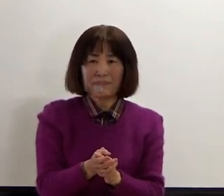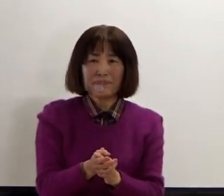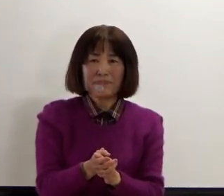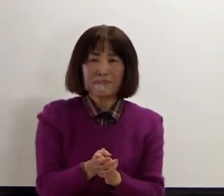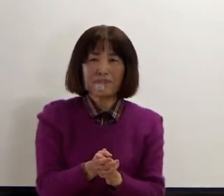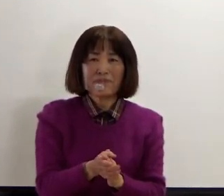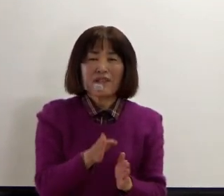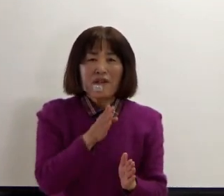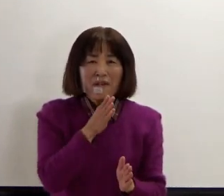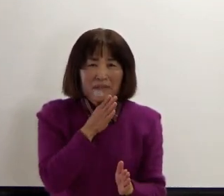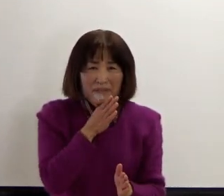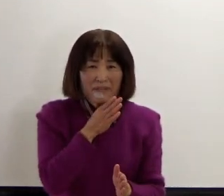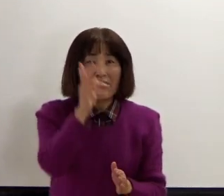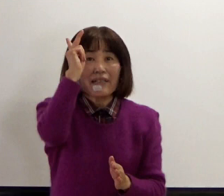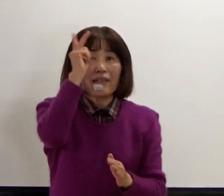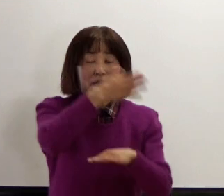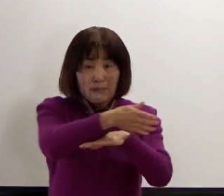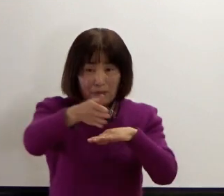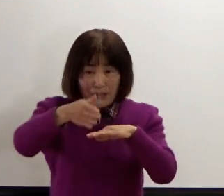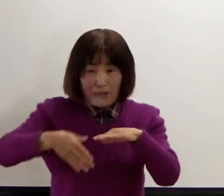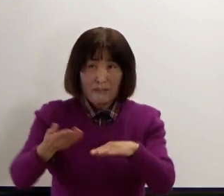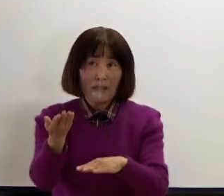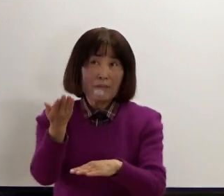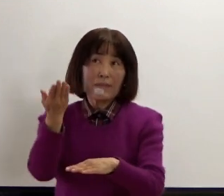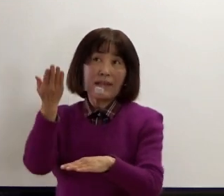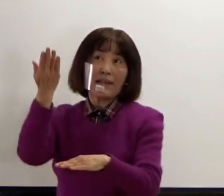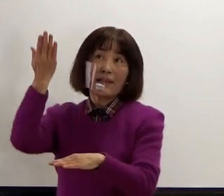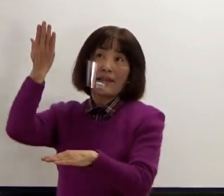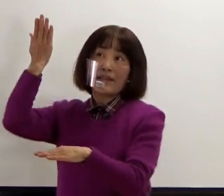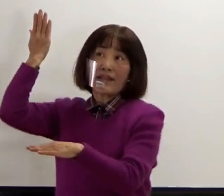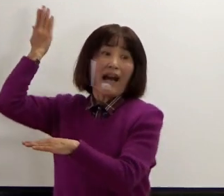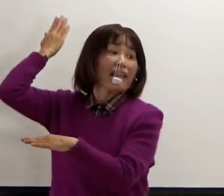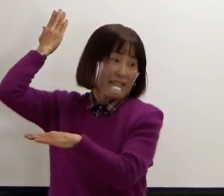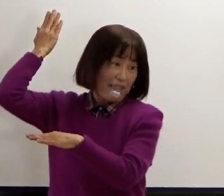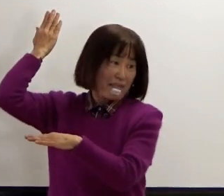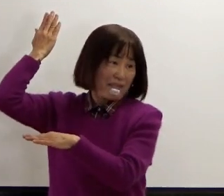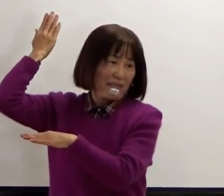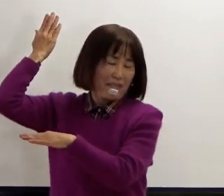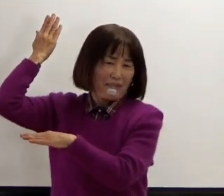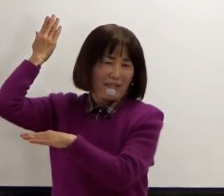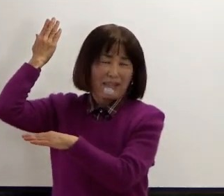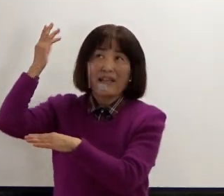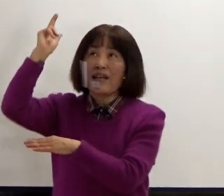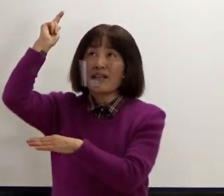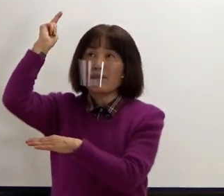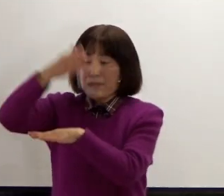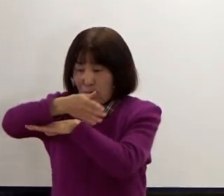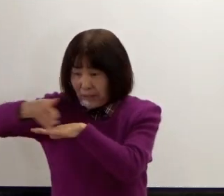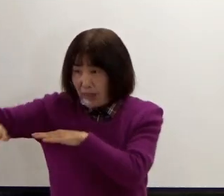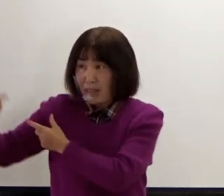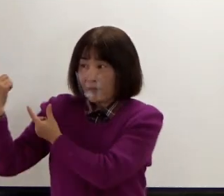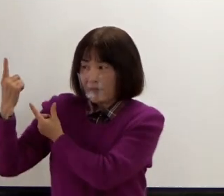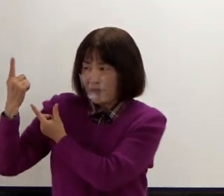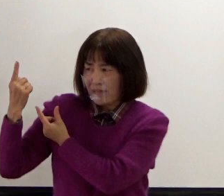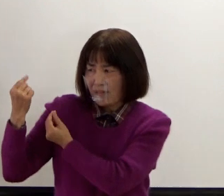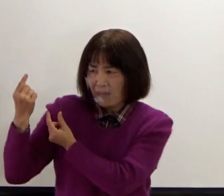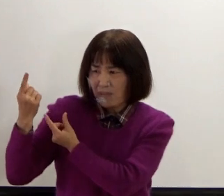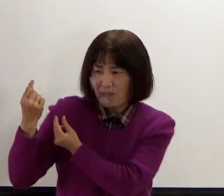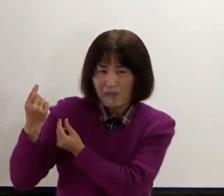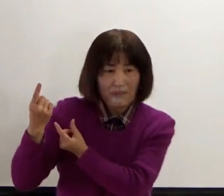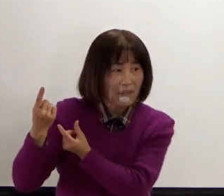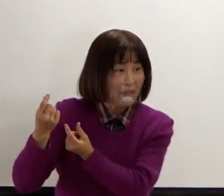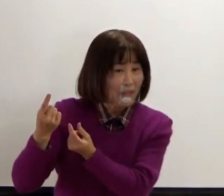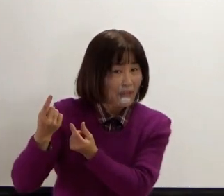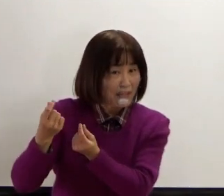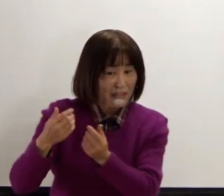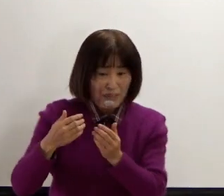んどん昔に戻るわけですけれども、わざわざ彼らに子供が与えられない。でもこのマリアが、